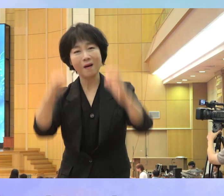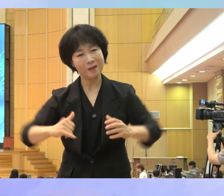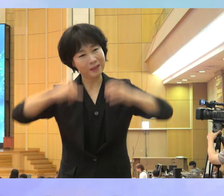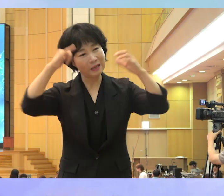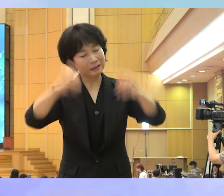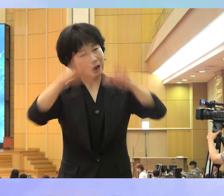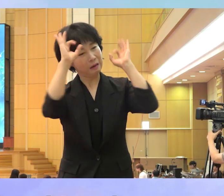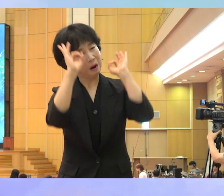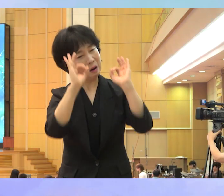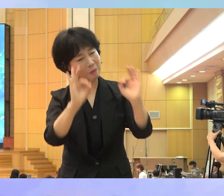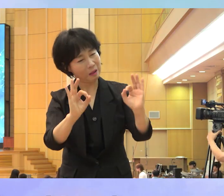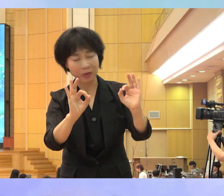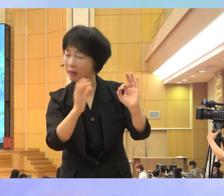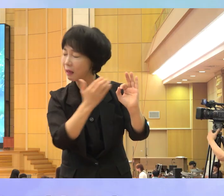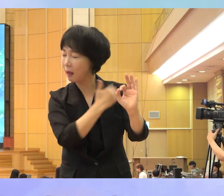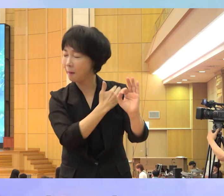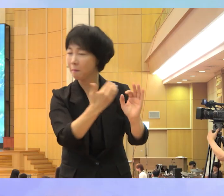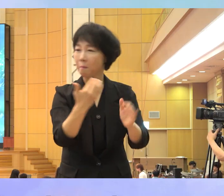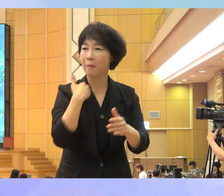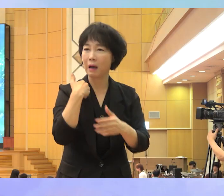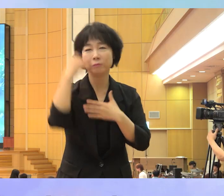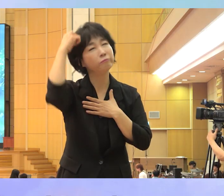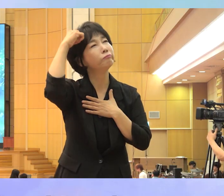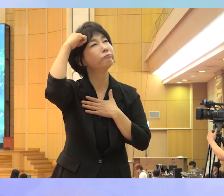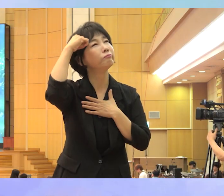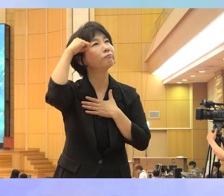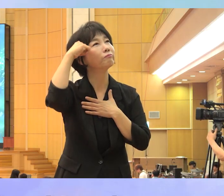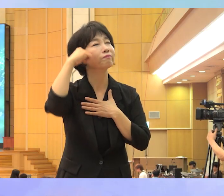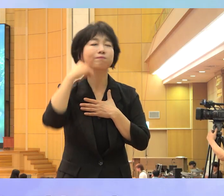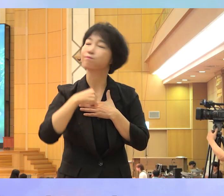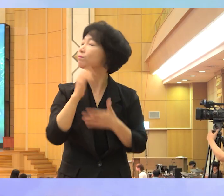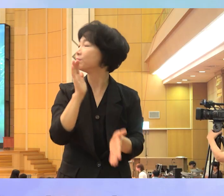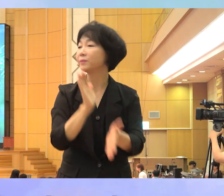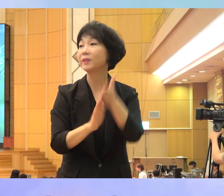보며 세상을 볼 때 만족함이